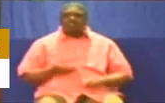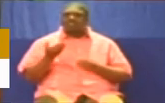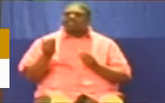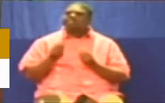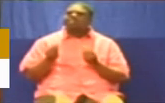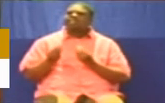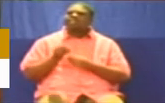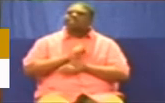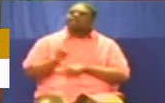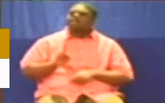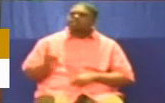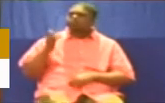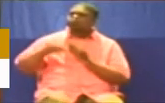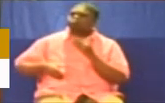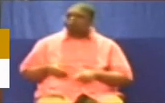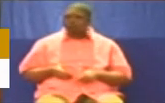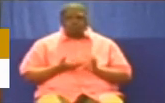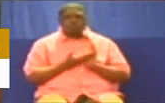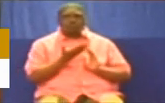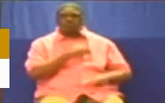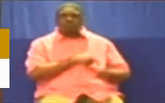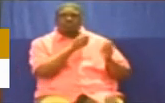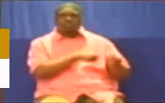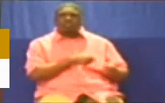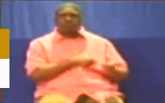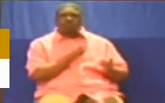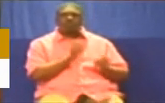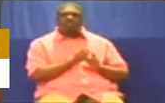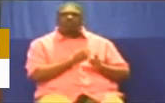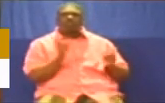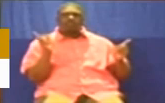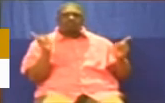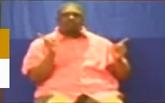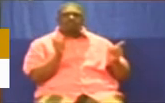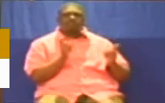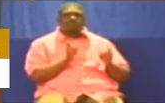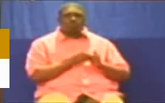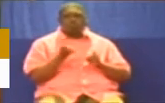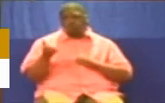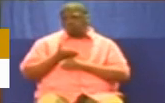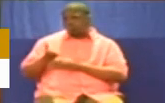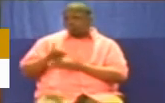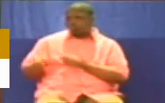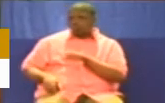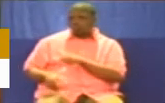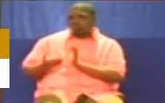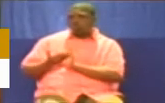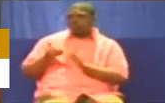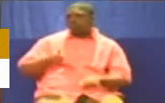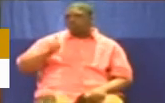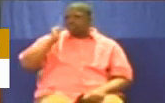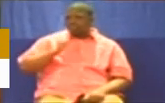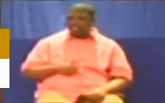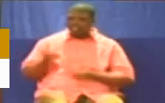sana hapa mwishoni, nimeombe waziri wa kilimo kama ana neno fupi kuhusiana na ombi letu la juzi. Karibu